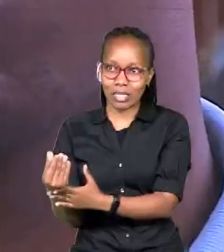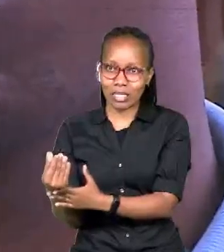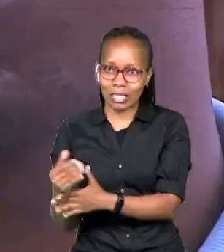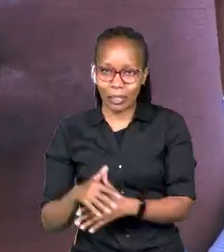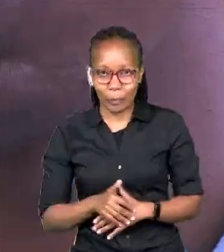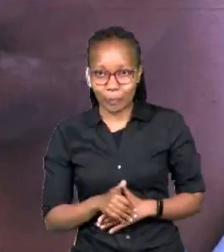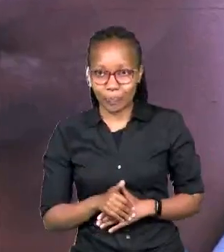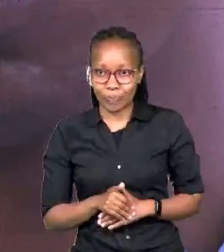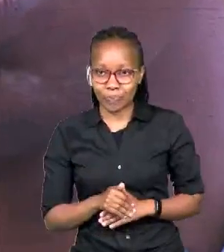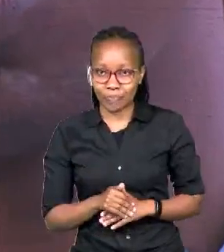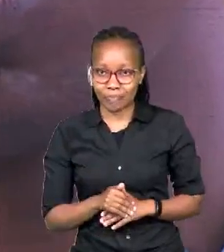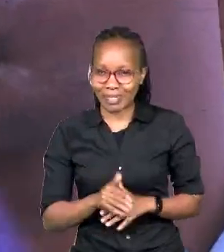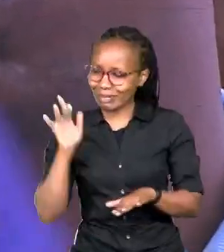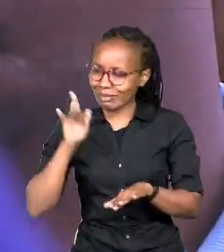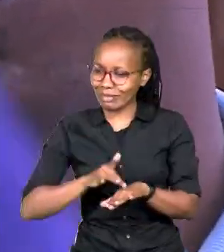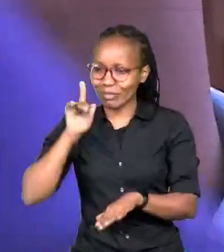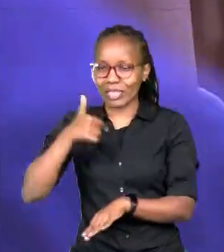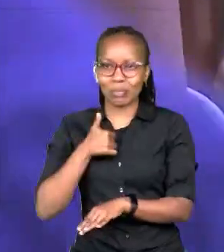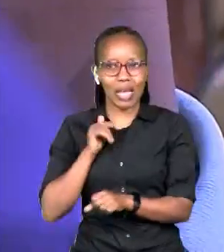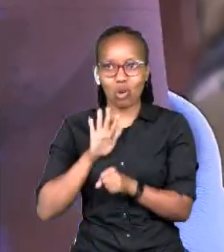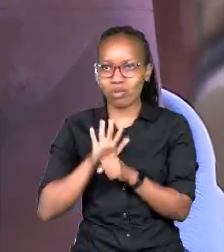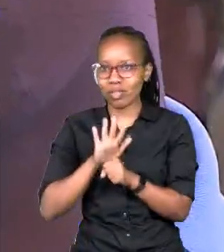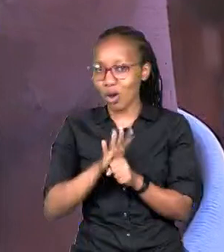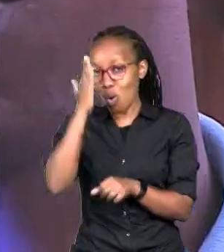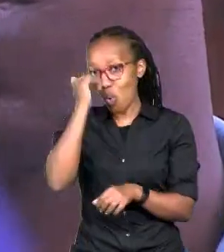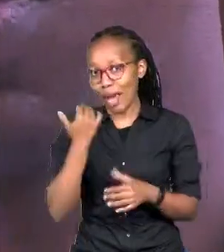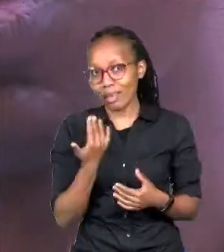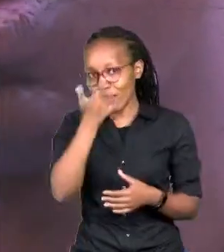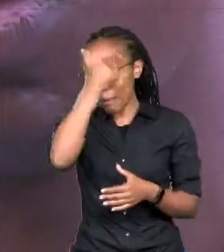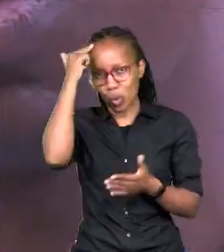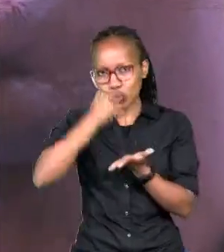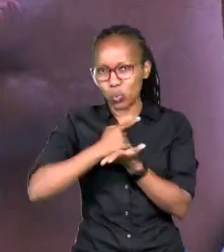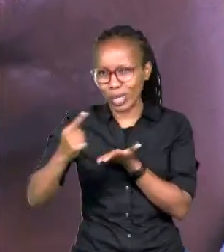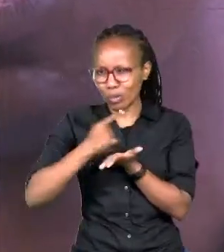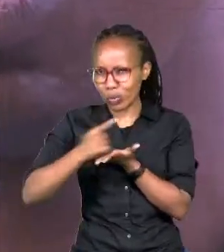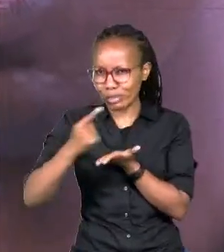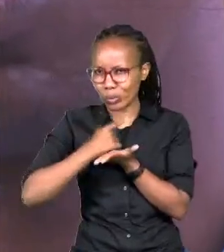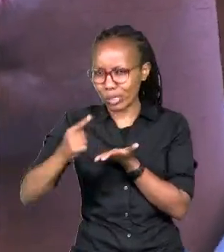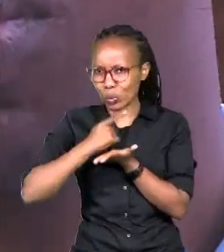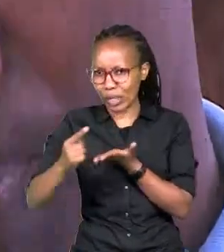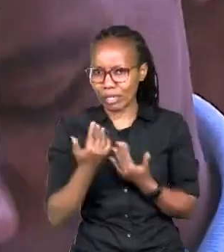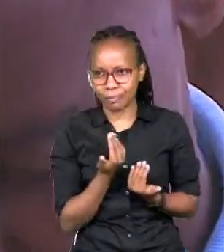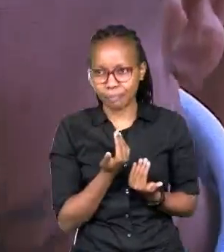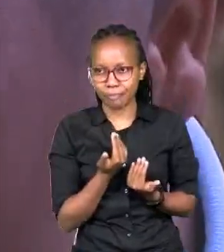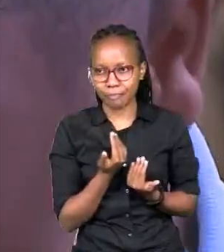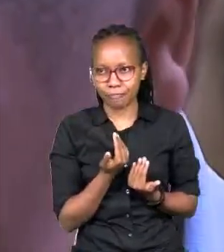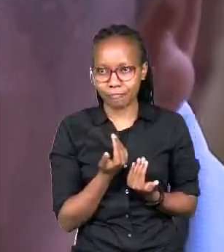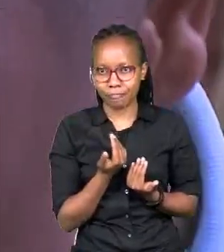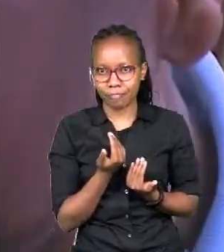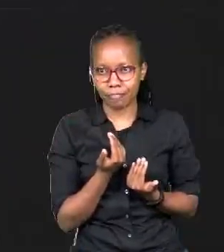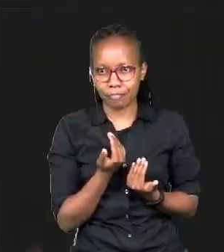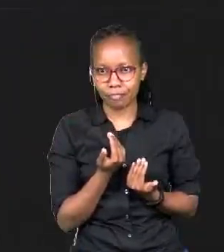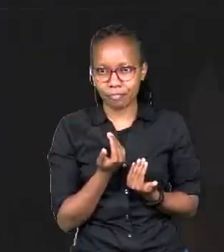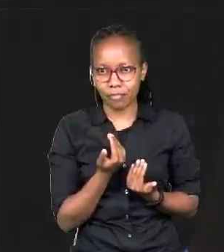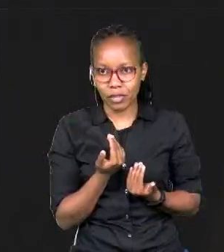Na ili ni affect. Maana kwa wiki nilikuwa naweka kama